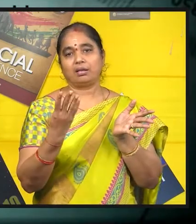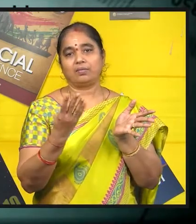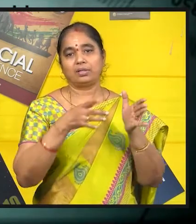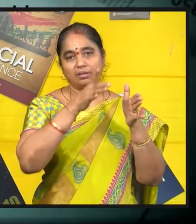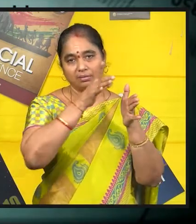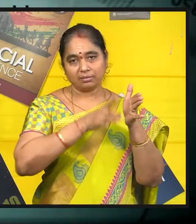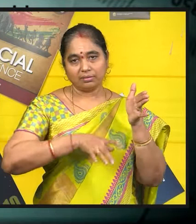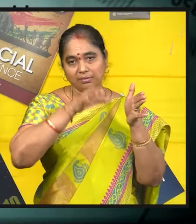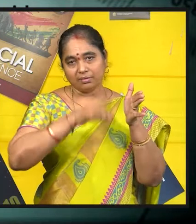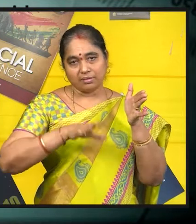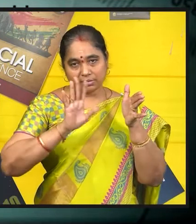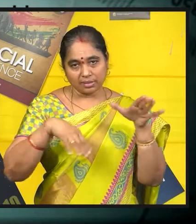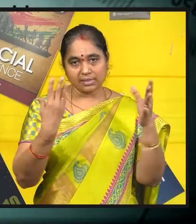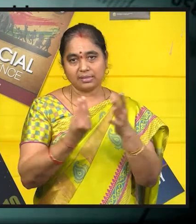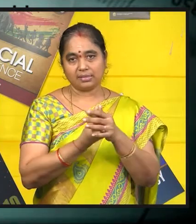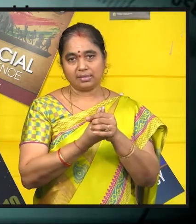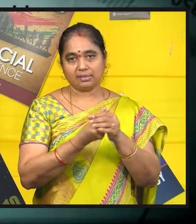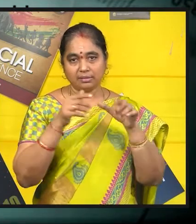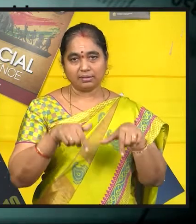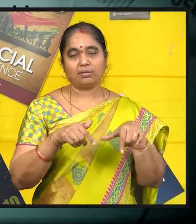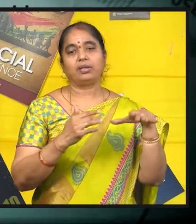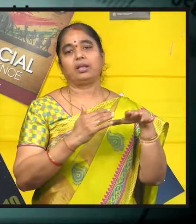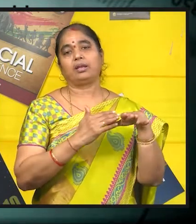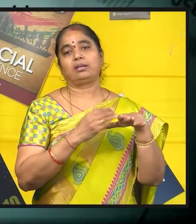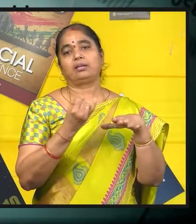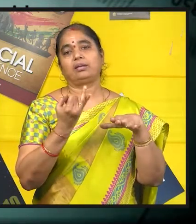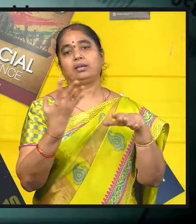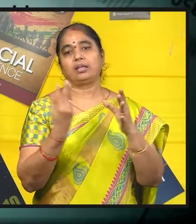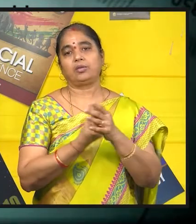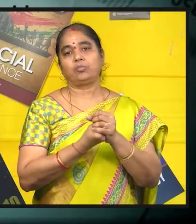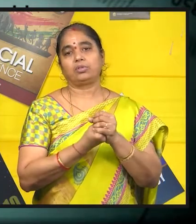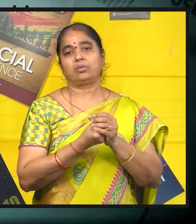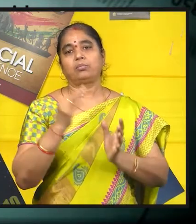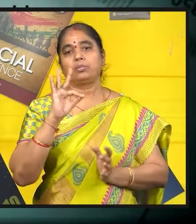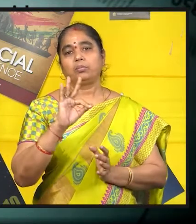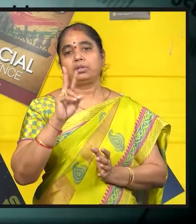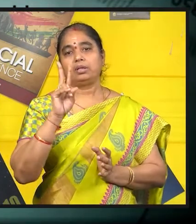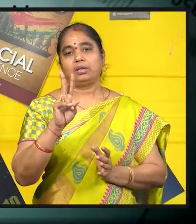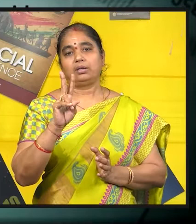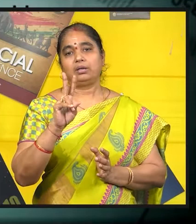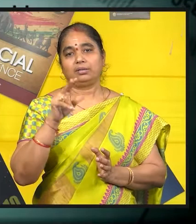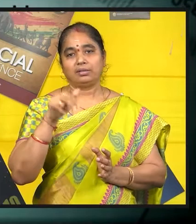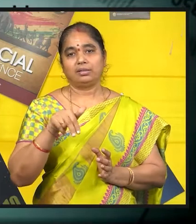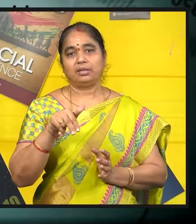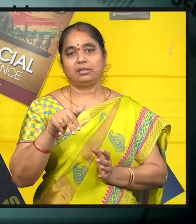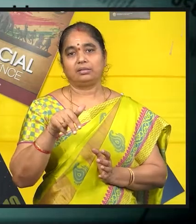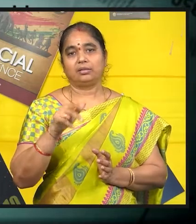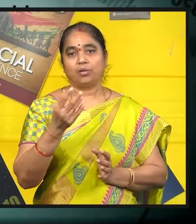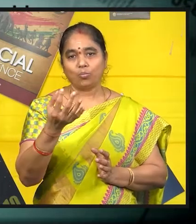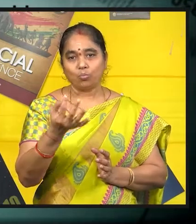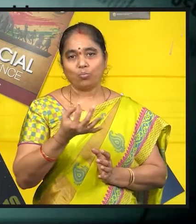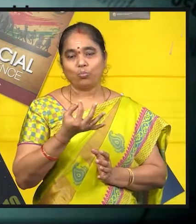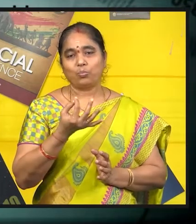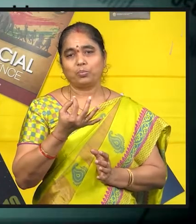நான்காவது வரிசையை சார்ந்தது. இதில் இருக்கக்கூடிய எலக்ட்ரான்களினுடைய எண்ணிக்கை எவ்வளவு அப்படின்னு சொல்லி பார்த்தீங்கன்னு சொன்னால் 32. இதில் நமக்கு